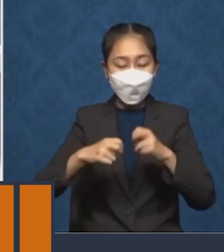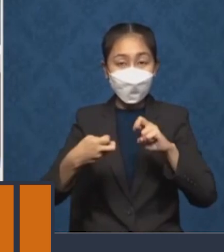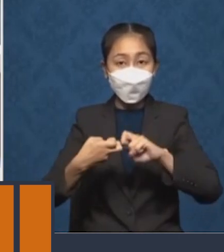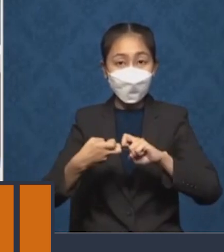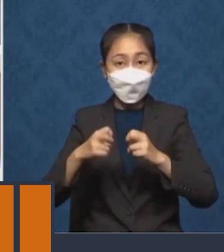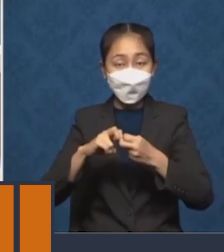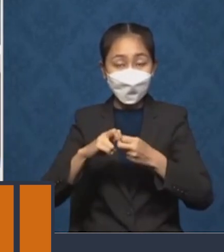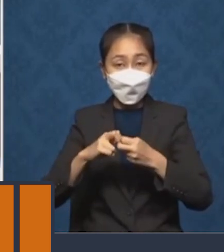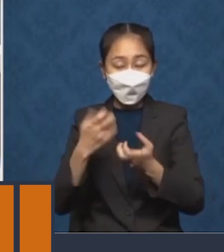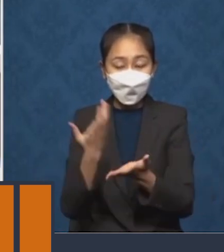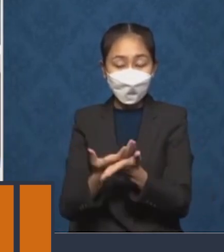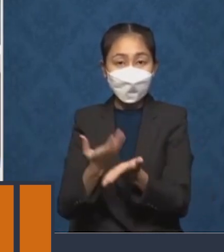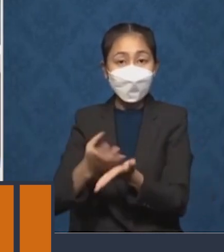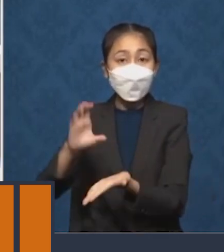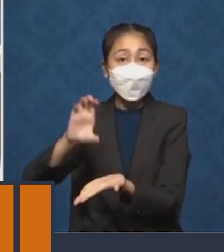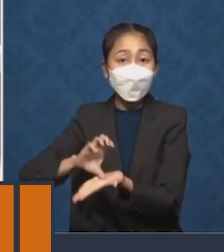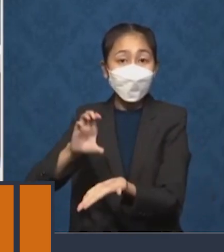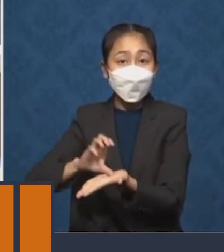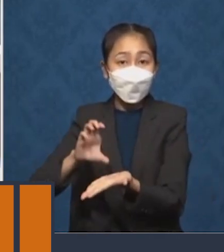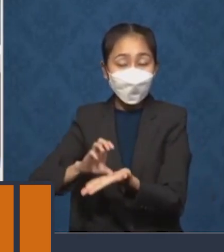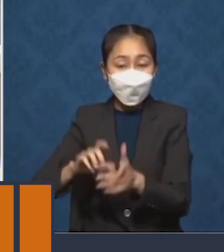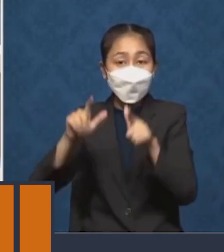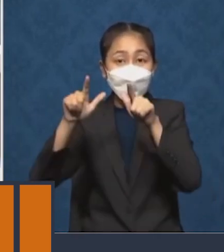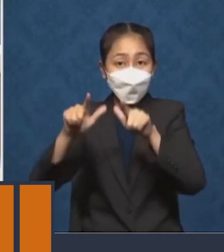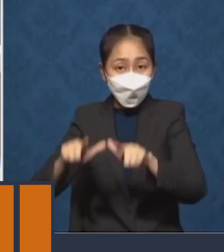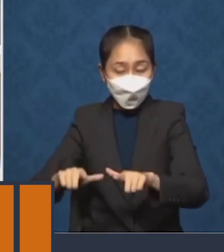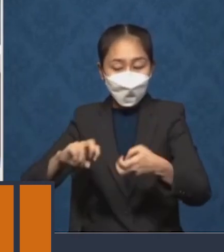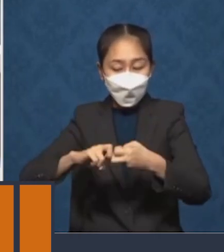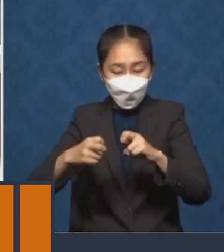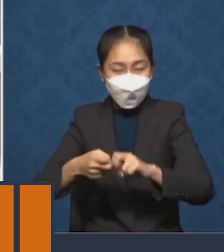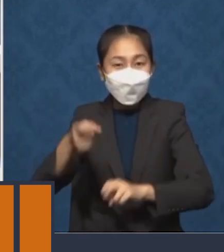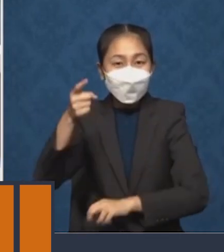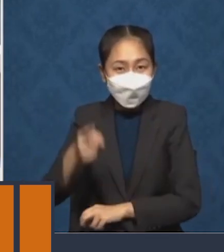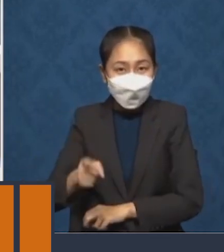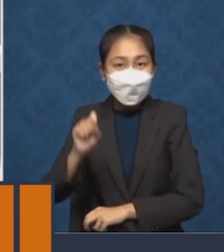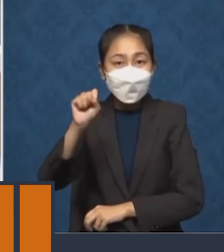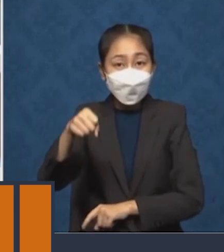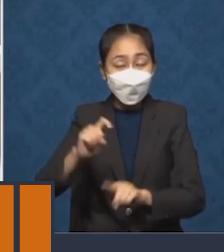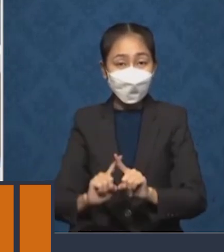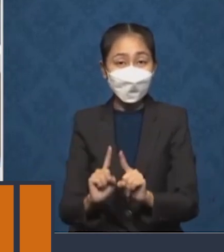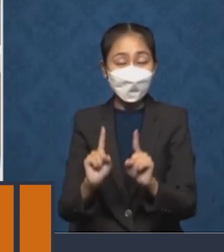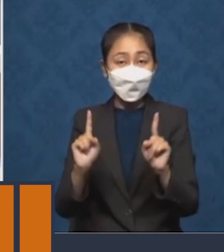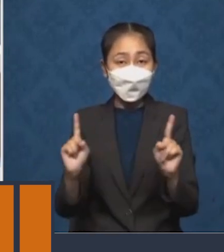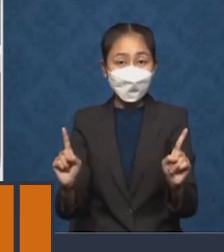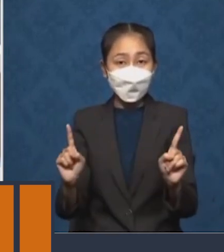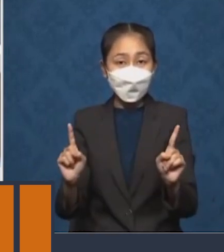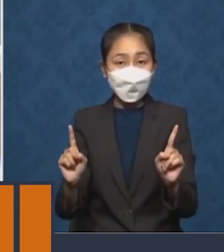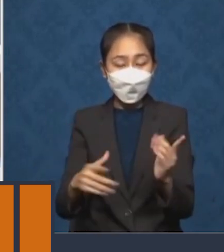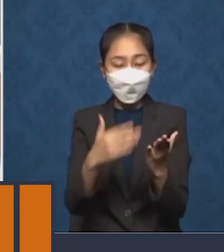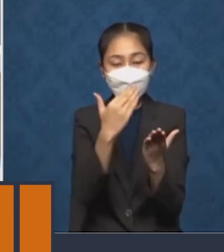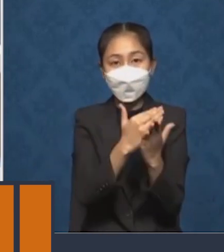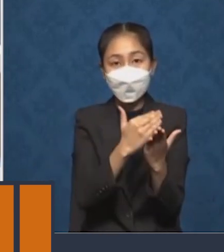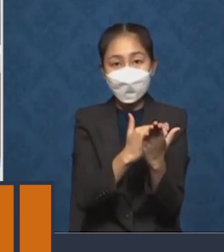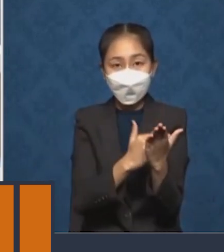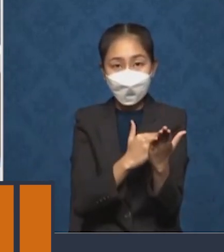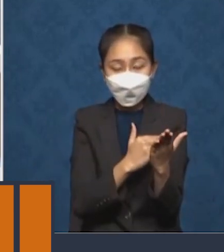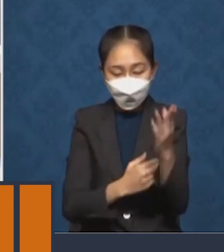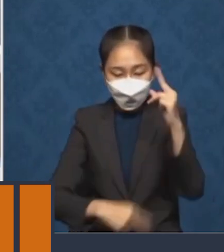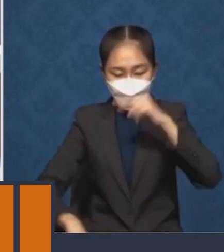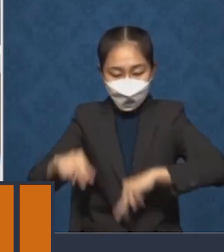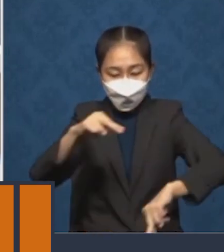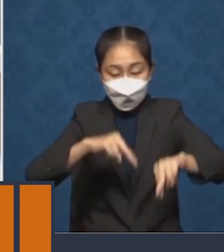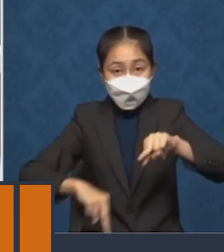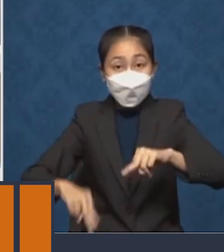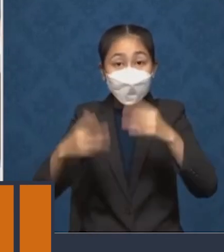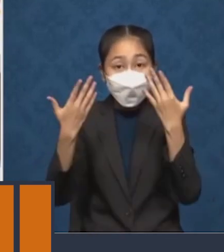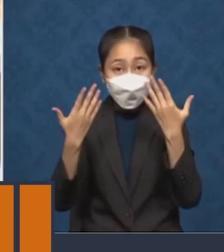มาณในปีนี้ต้องถูกปรับลดลงเป็นปัญหาจริงแต่เมื่อเราผ่านขั้นตอนในการพิจารณามาแล้วนะคะเราก็ค